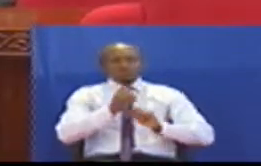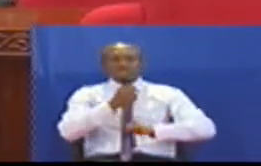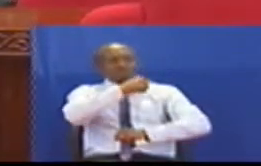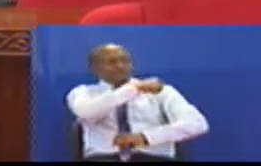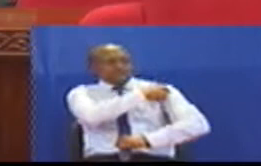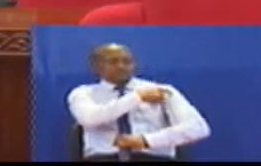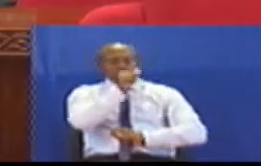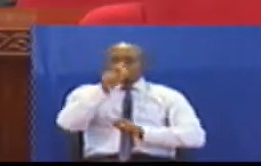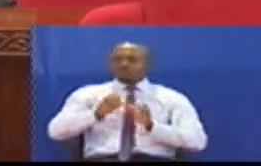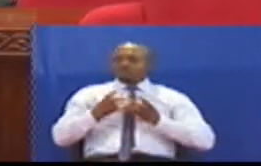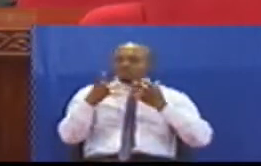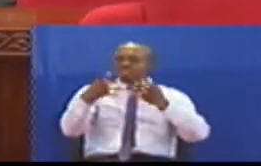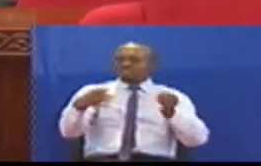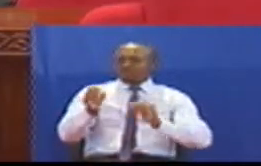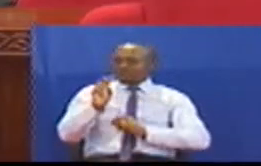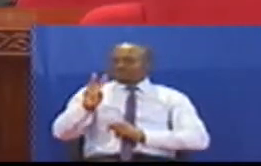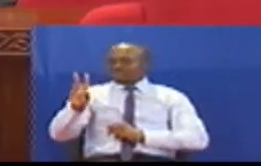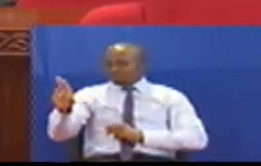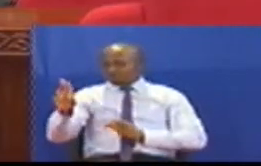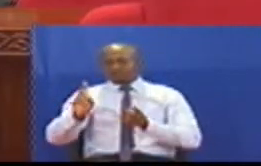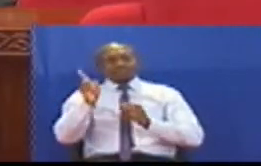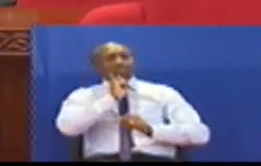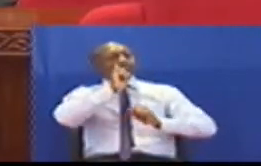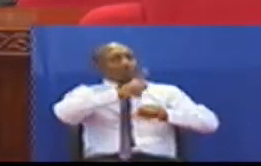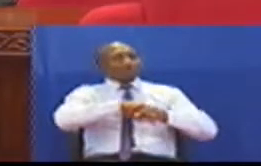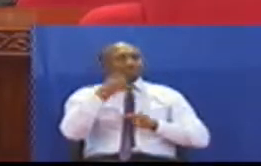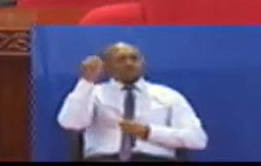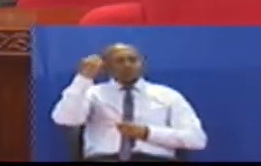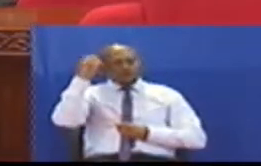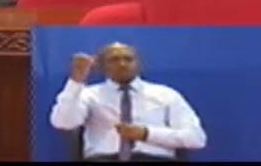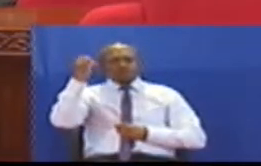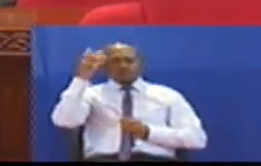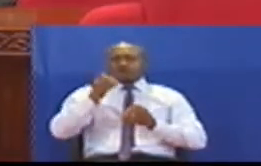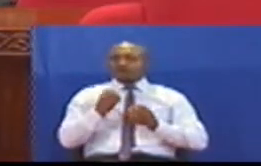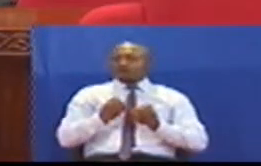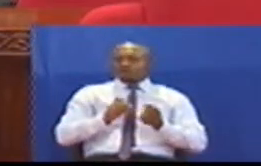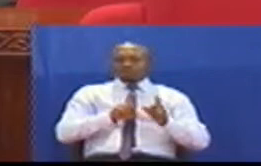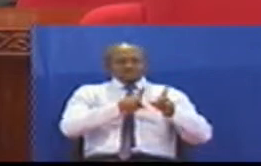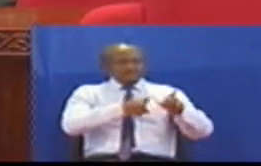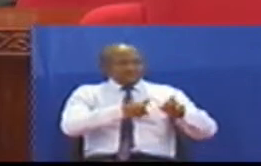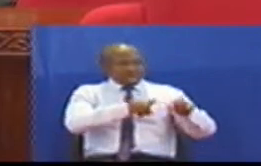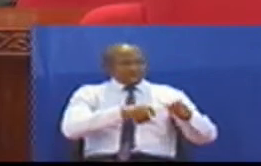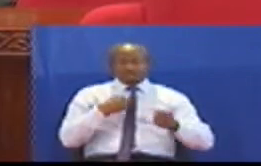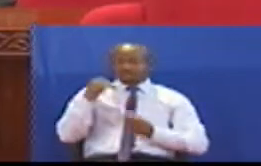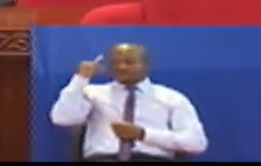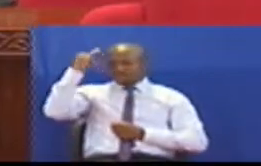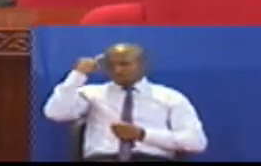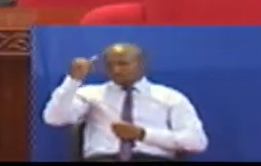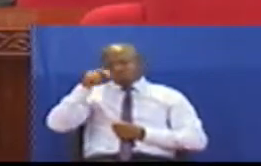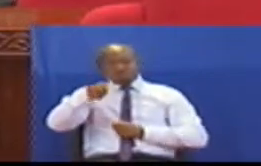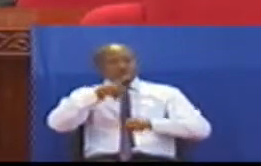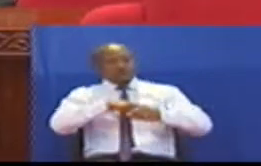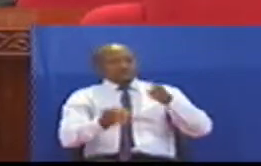VVU ambao kila mara hukumbwa na magonjwa nyemelezi, nashauri kuwa ni wakati mwafaka serikali kurudia kutoa huduma